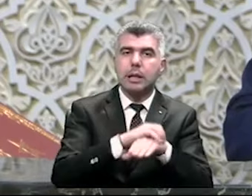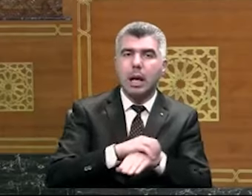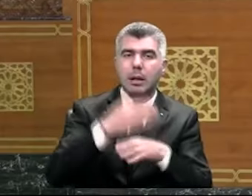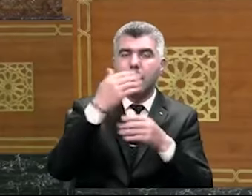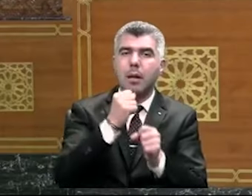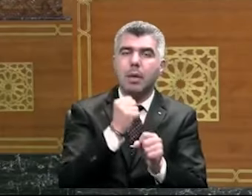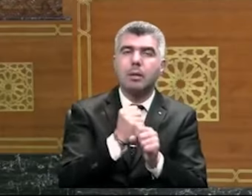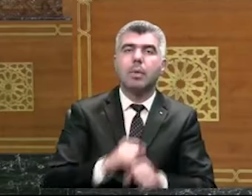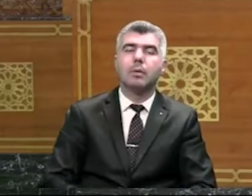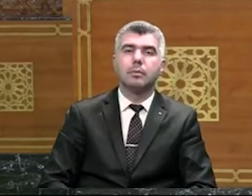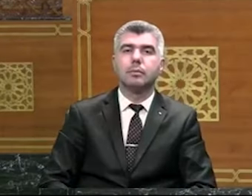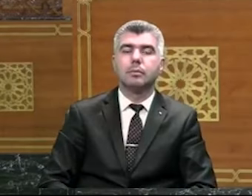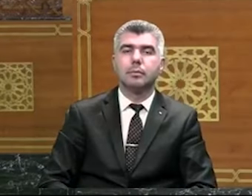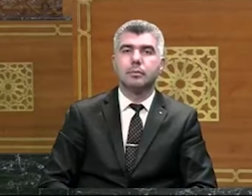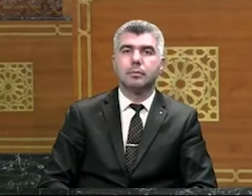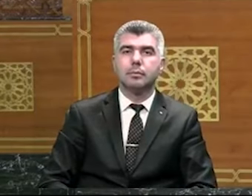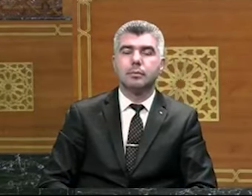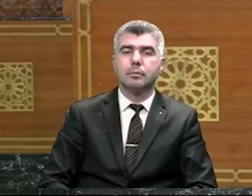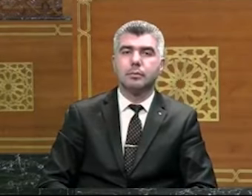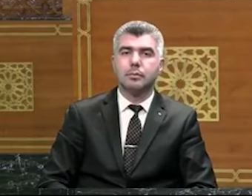السؤال استاذه زهره